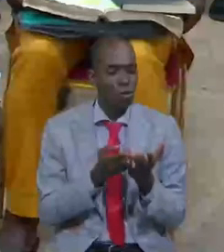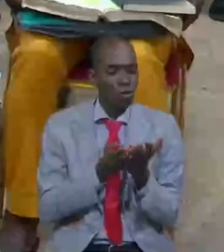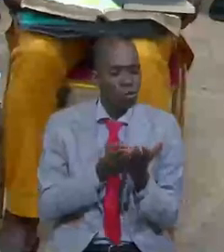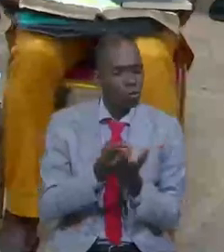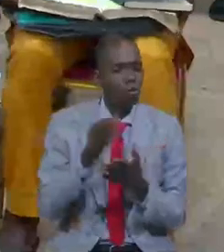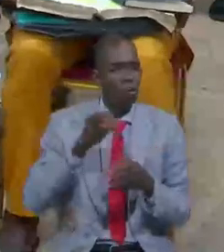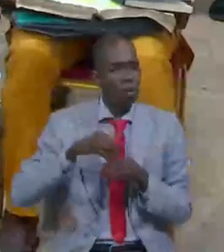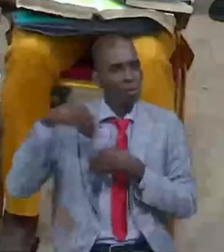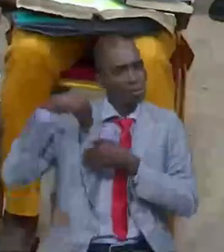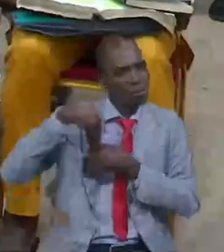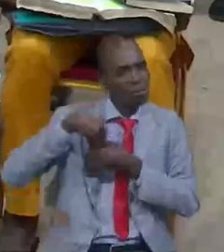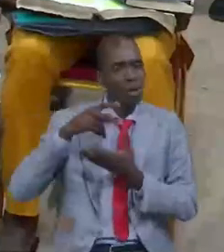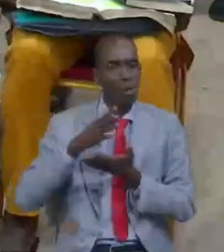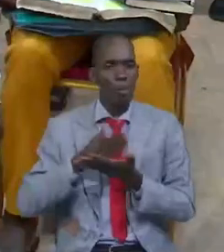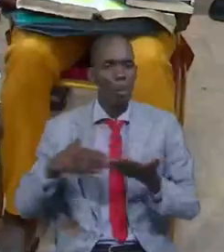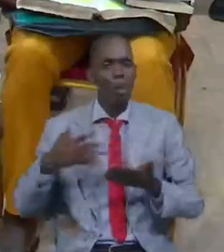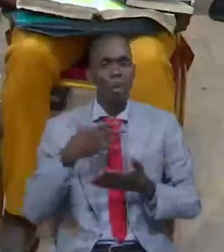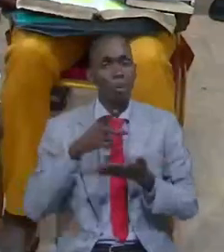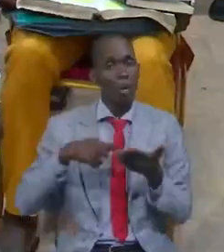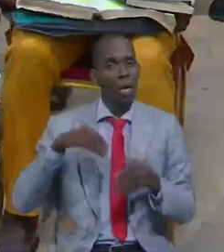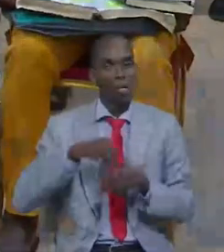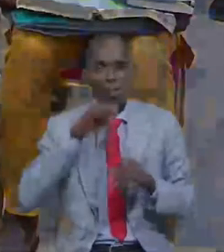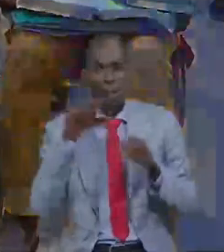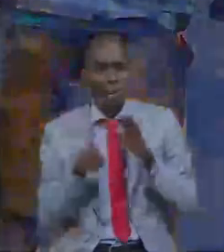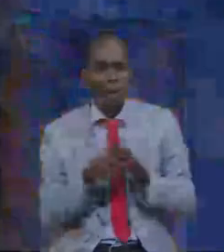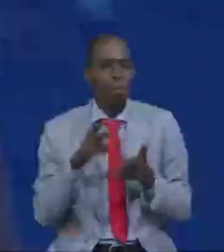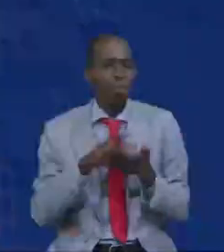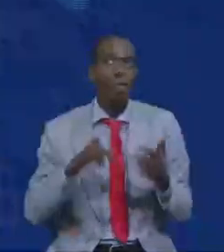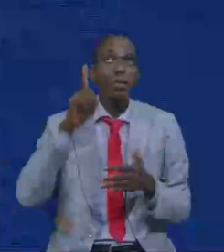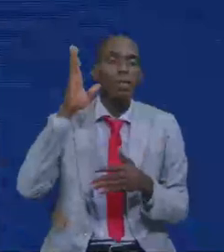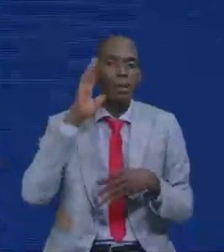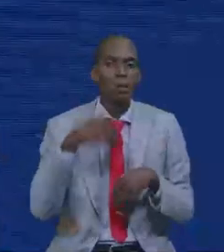la sagesse au-dedans de moi.